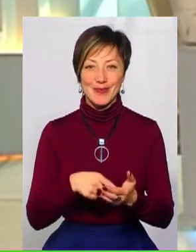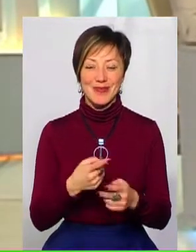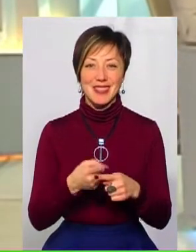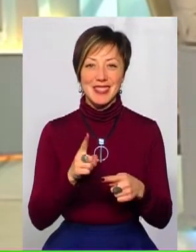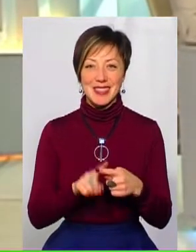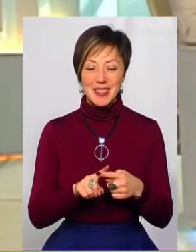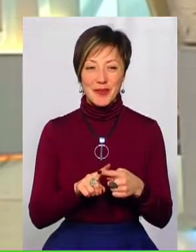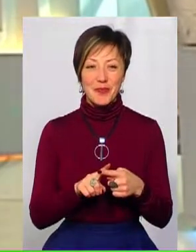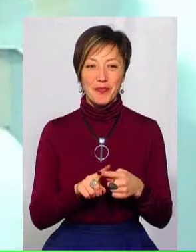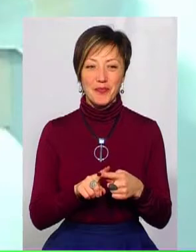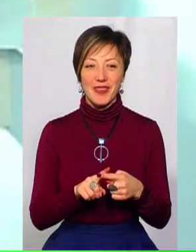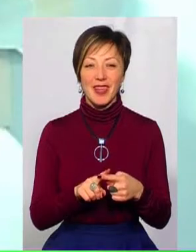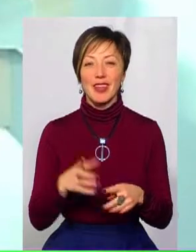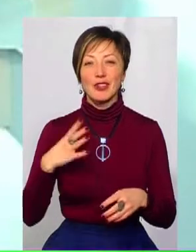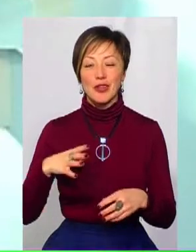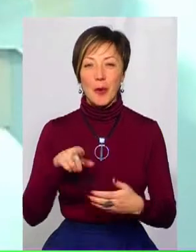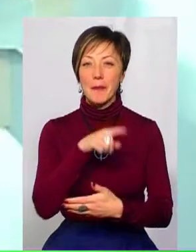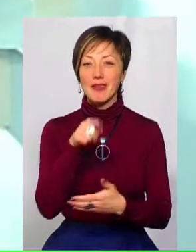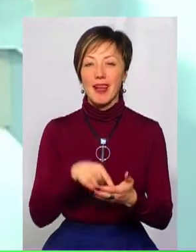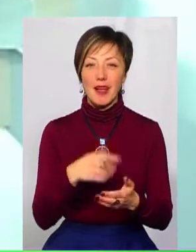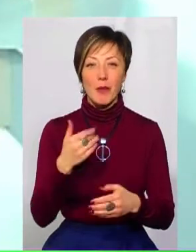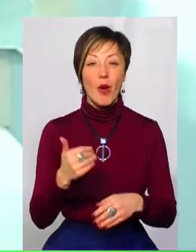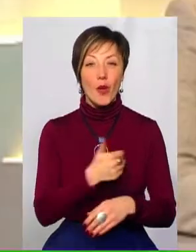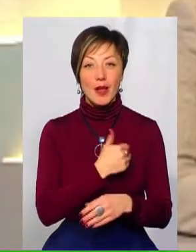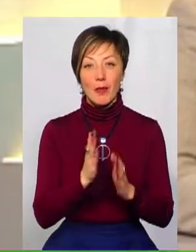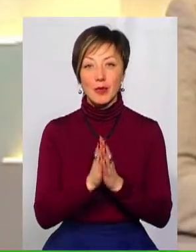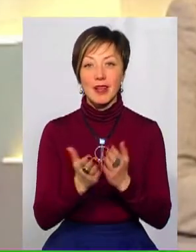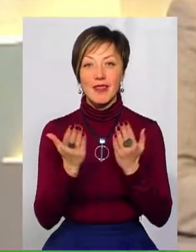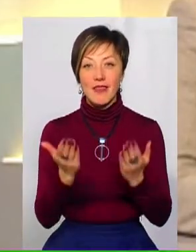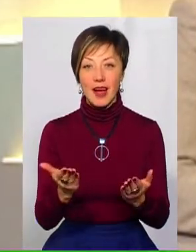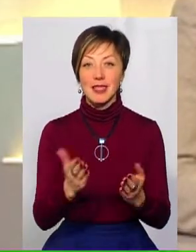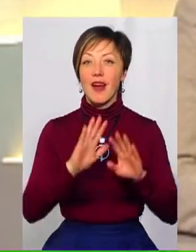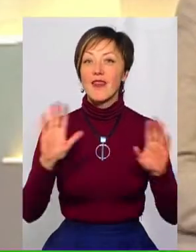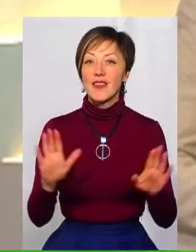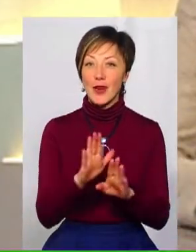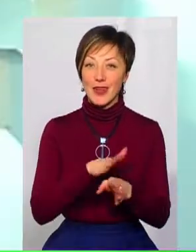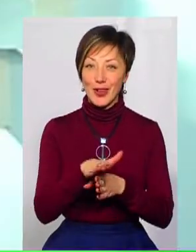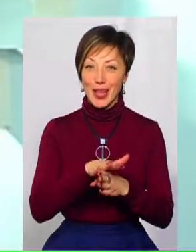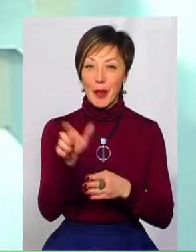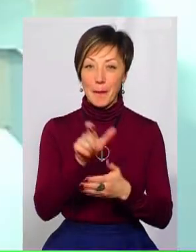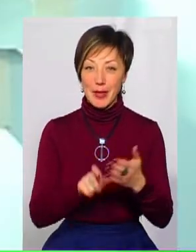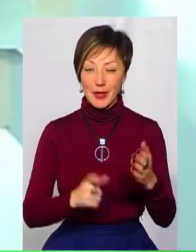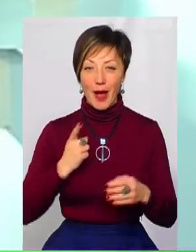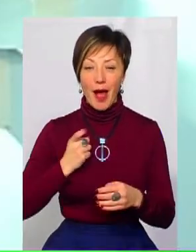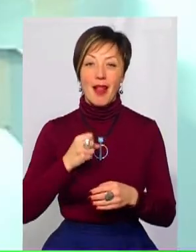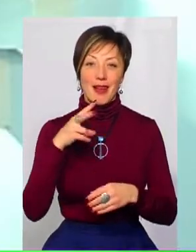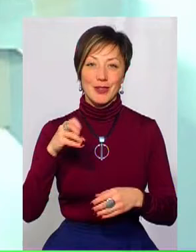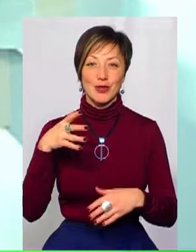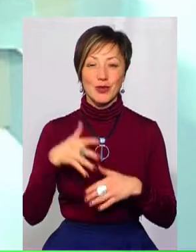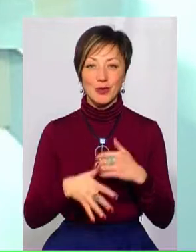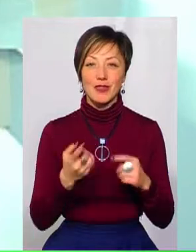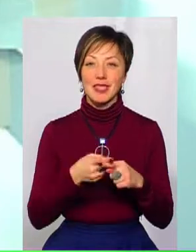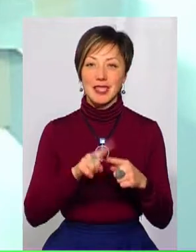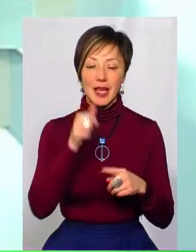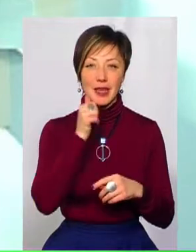питання, саме очікуване питання. Ні, взагалі ми хотіли попросити вас акапельно виконати вашу пісню, але я так зрозумів. Це інтрига,